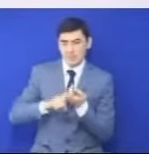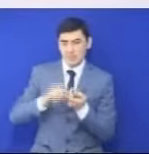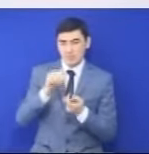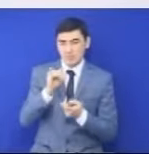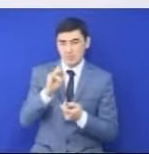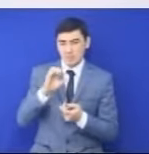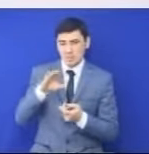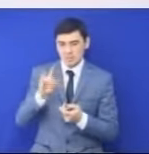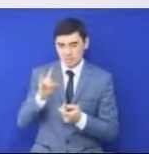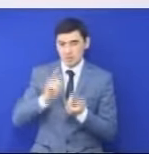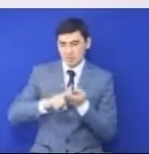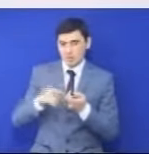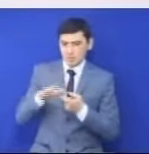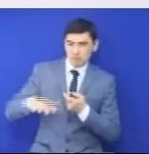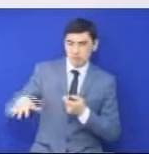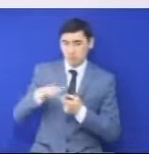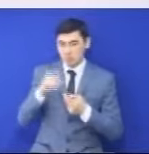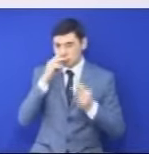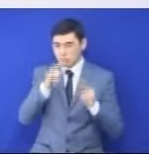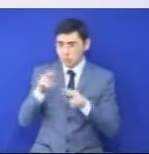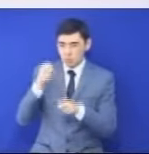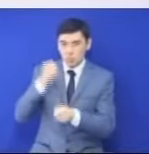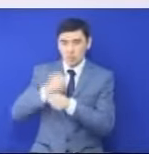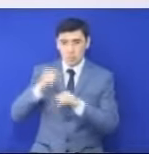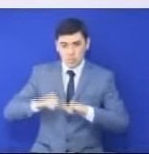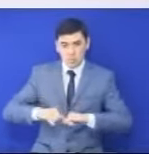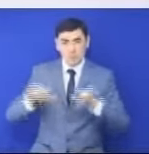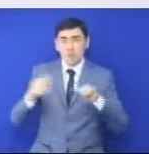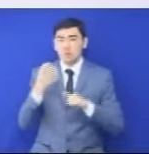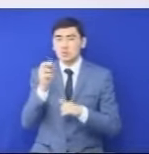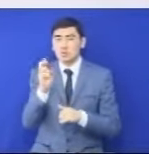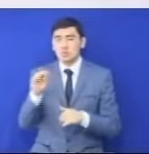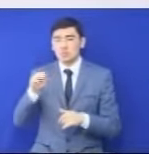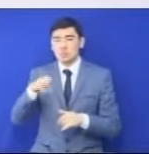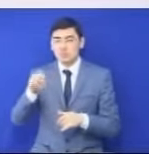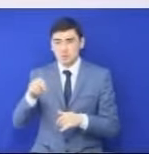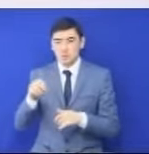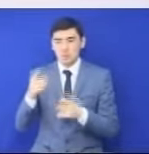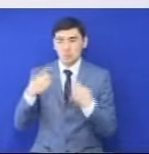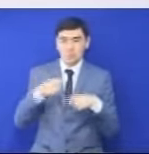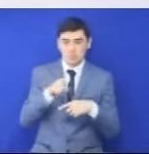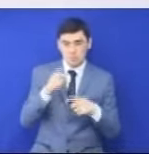финансовую дисциплину в регионе, а также уделять особое внимание внебюджетным источникам финансирования.